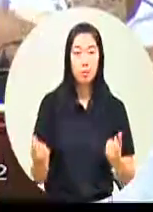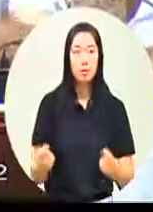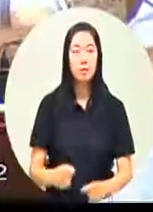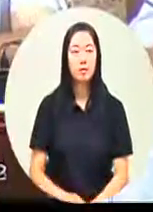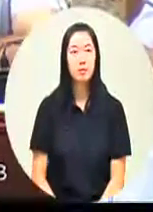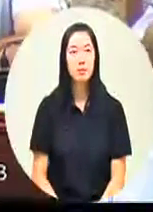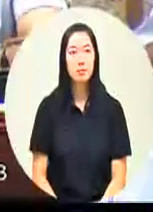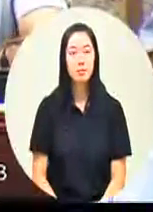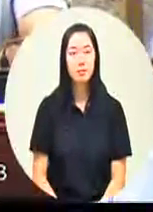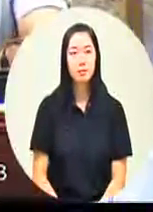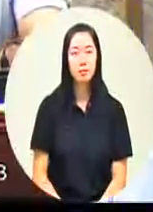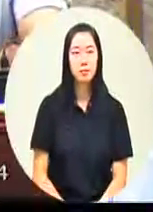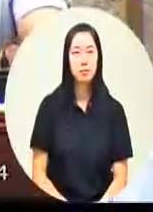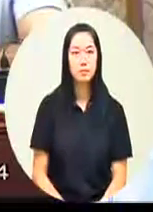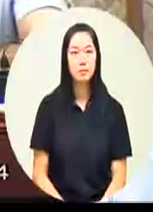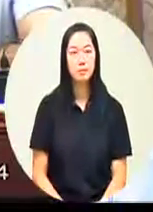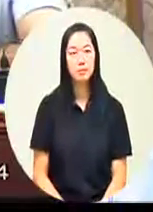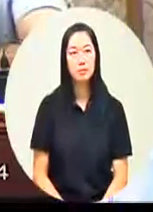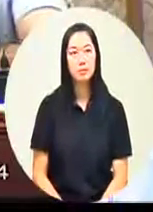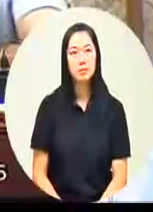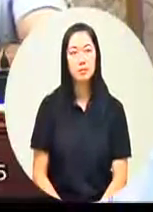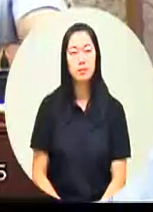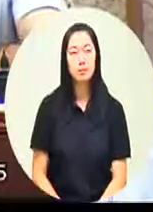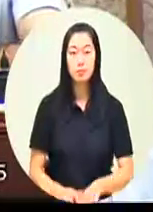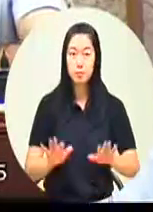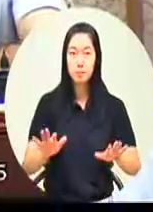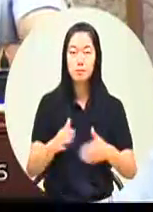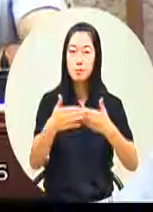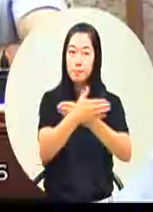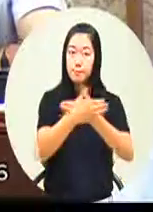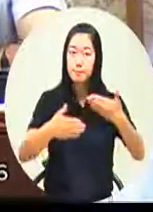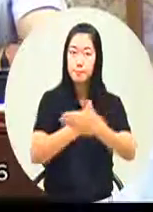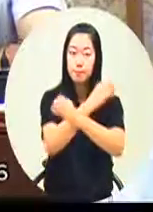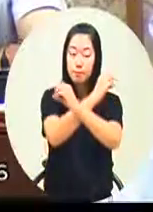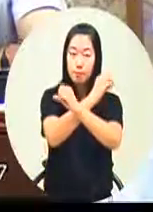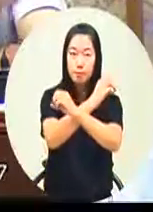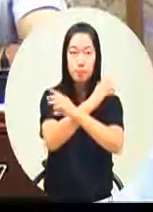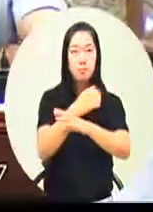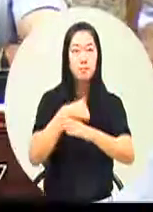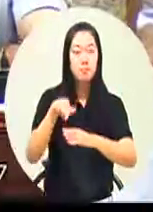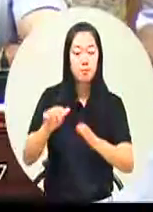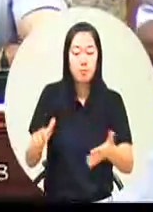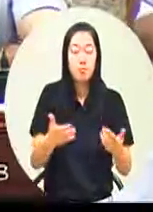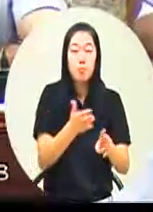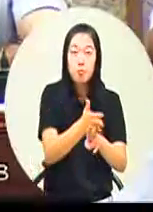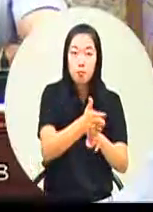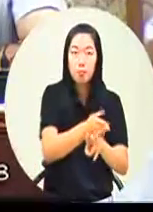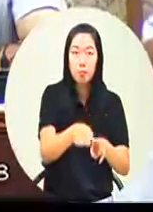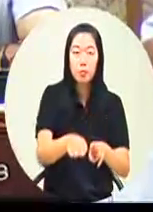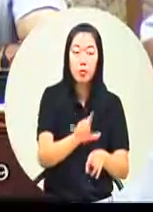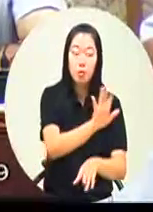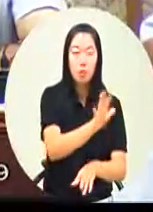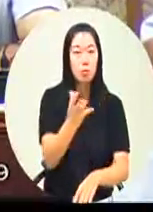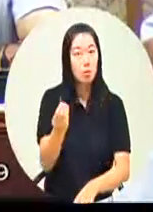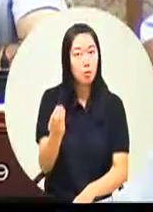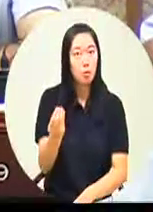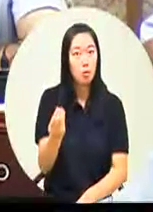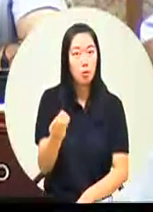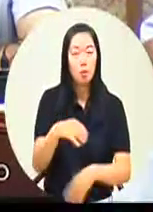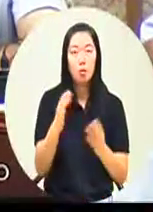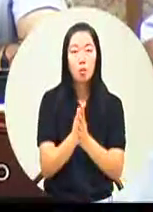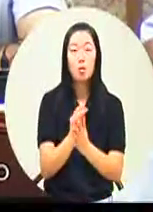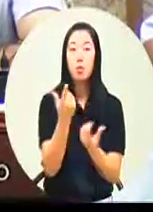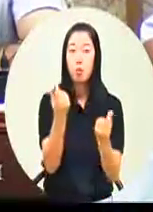好，感谢主席，感谢萧议员哦。目前的交通耗资部分哦，跟轻轨有轻轨跟没有轻轨的部分，交通耗资都一